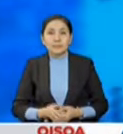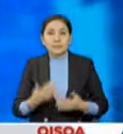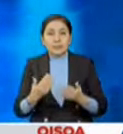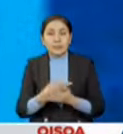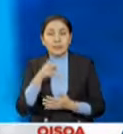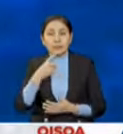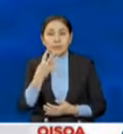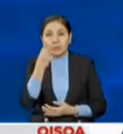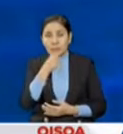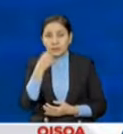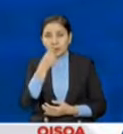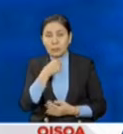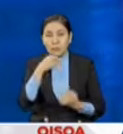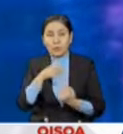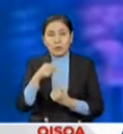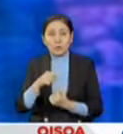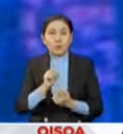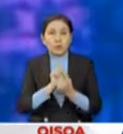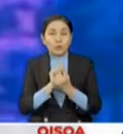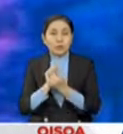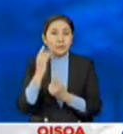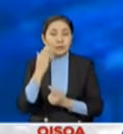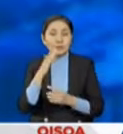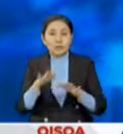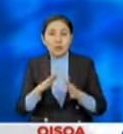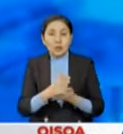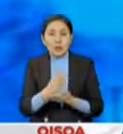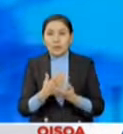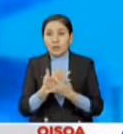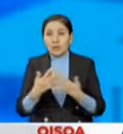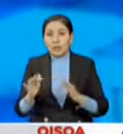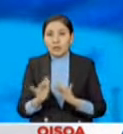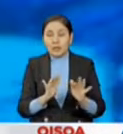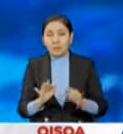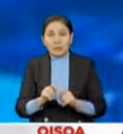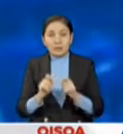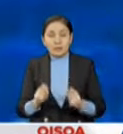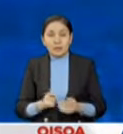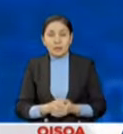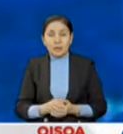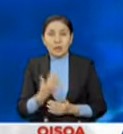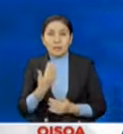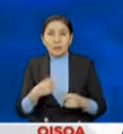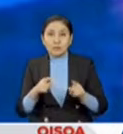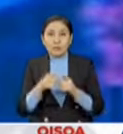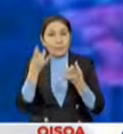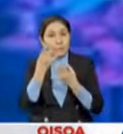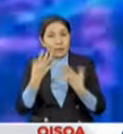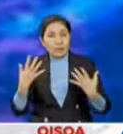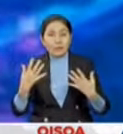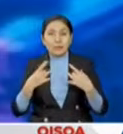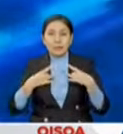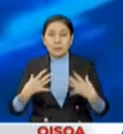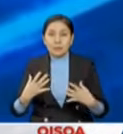Yangi 2024-yilni munosib kutib olish maqsadida joylarda turli tadbirlar tashkil etilmoqda. Ana shunday madaniy